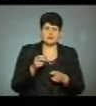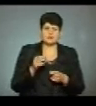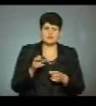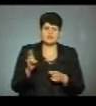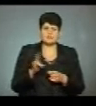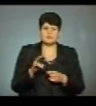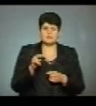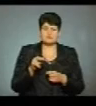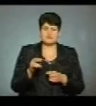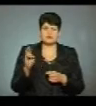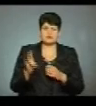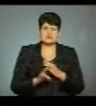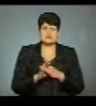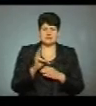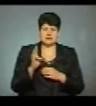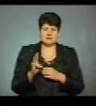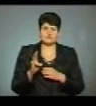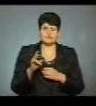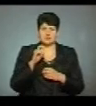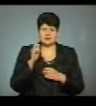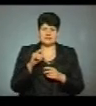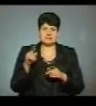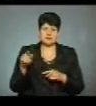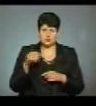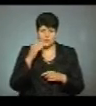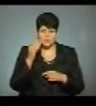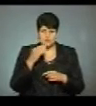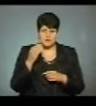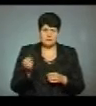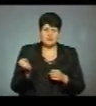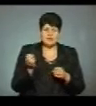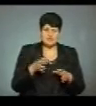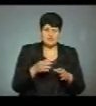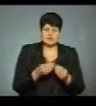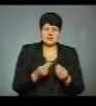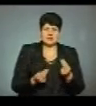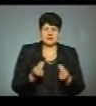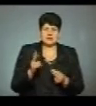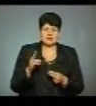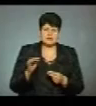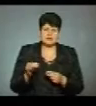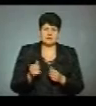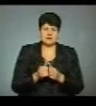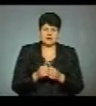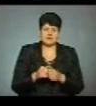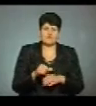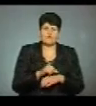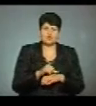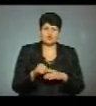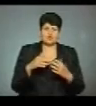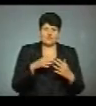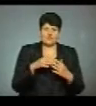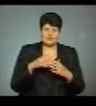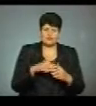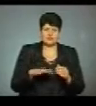церкви України, єпископом Варсонофієм, Закарпатським і Ужгородським, передані іграшки в прифронтову зону для